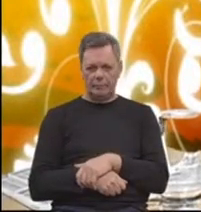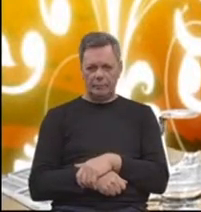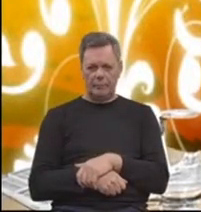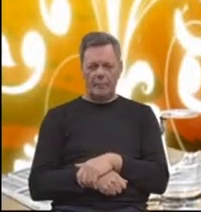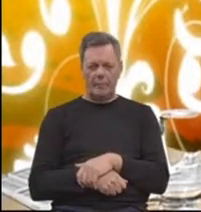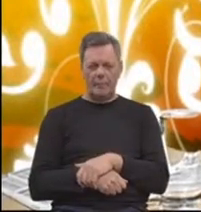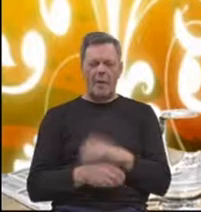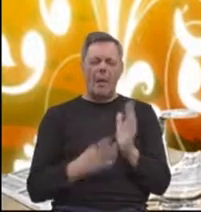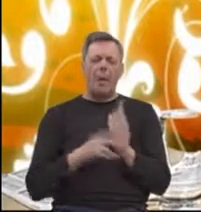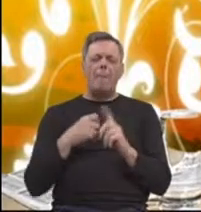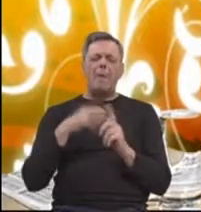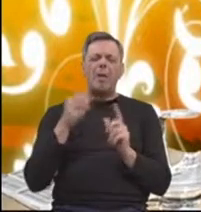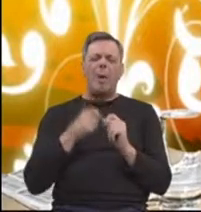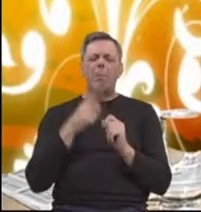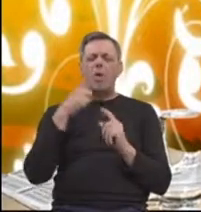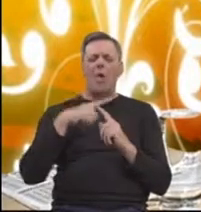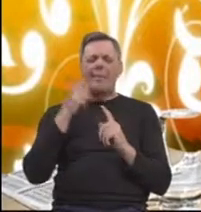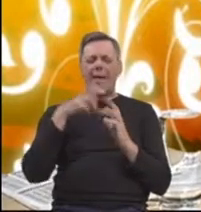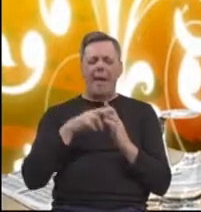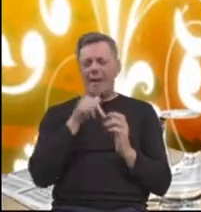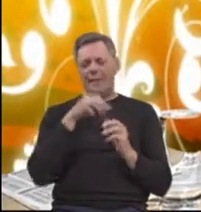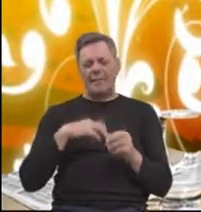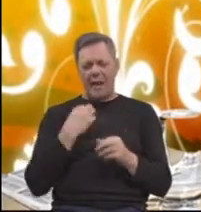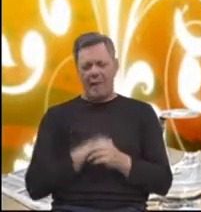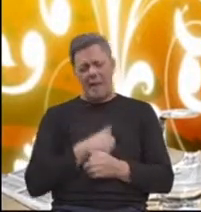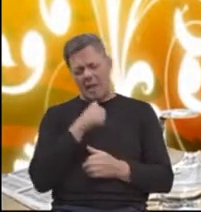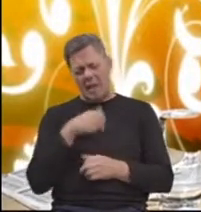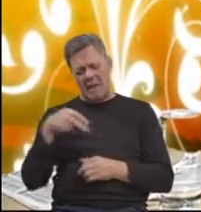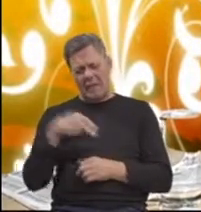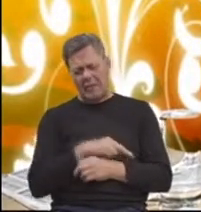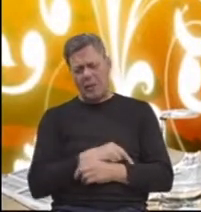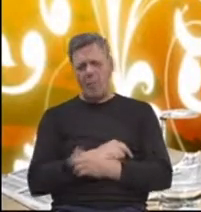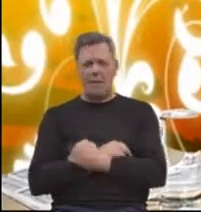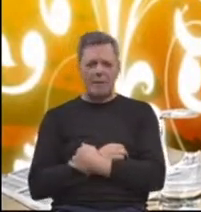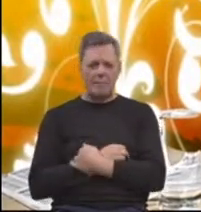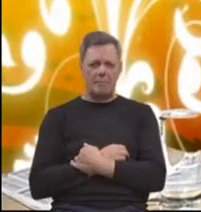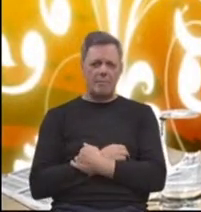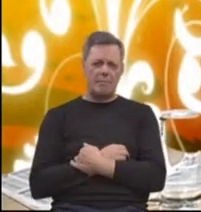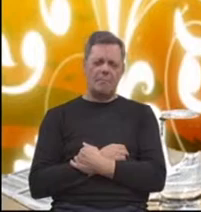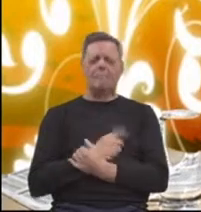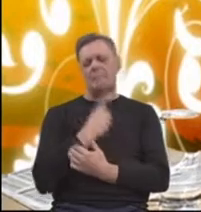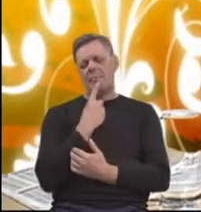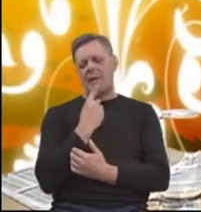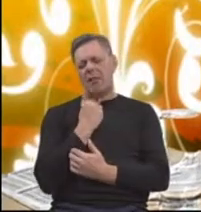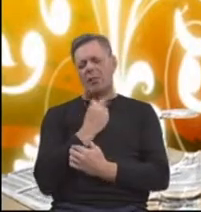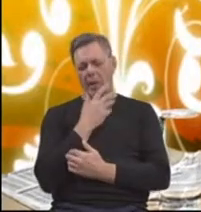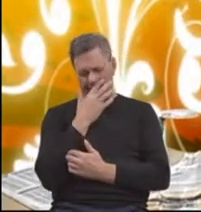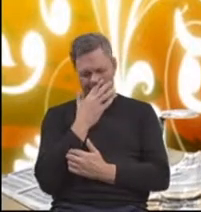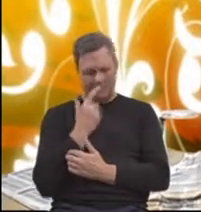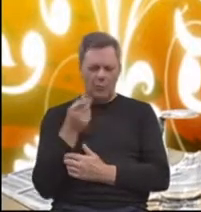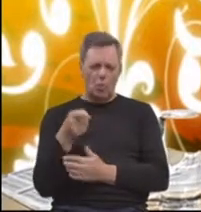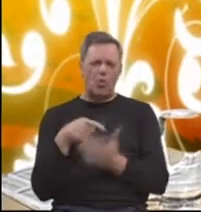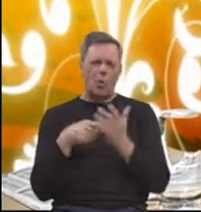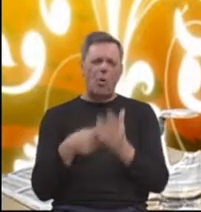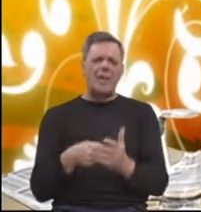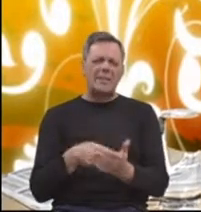zdravlje, koliko je to zapravo zaista važno, pa ćemo se onda vratiti na sladila i zaslađivače, jer onda će nam pokazati